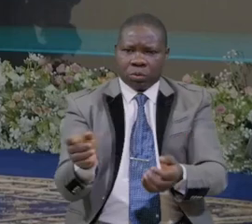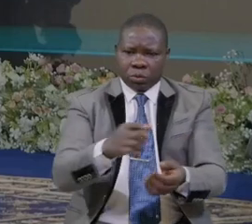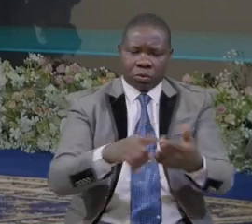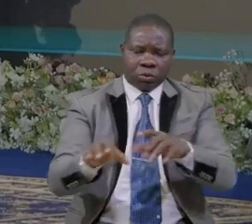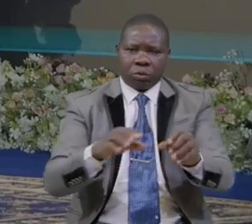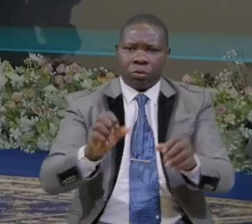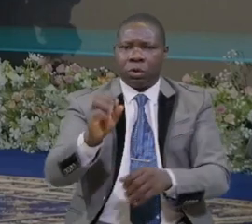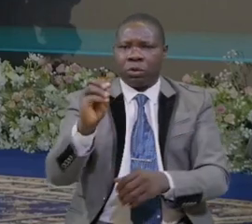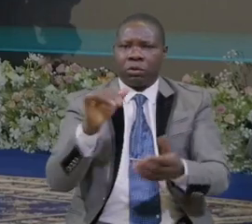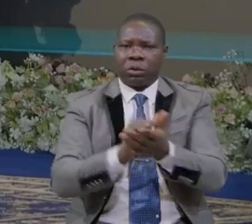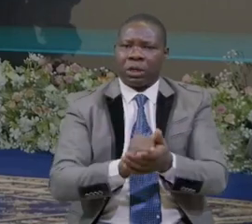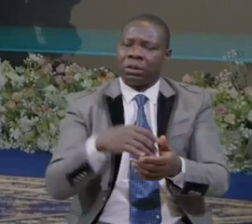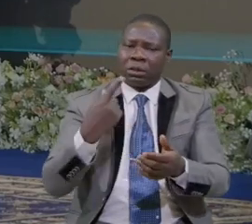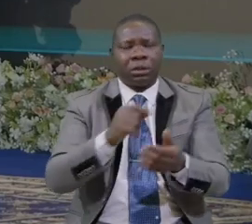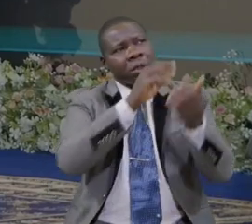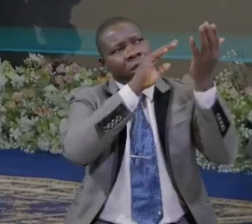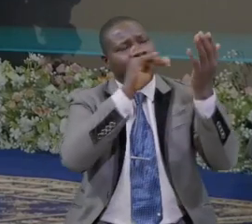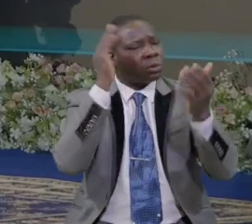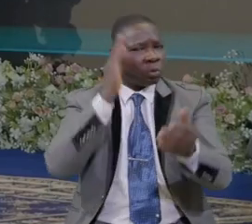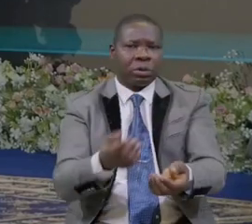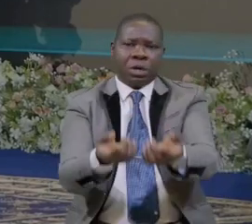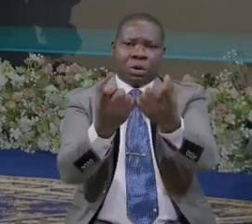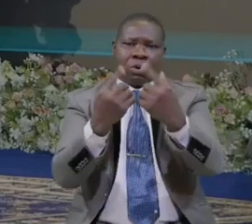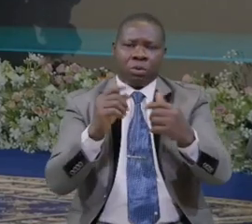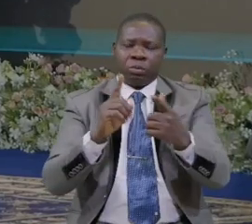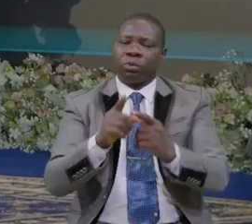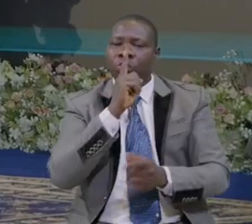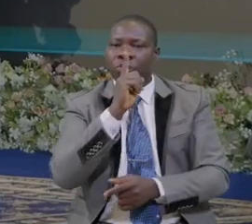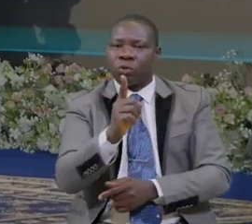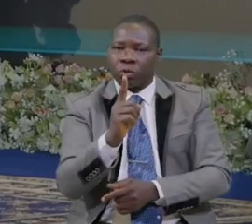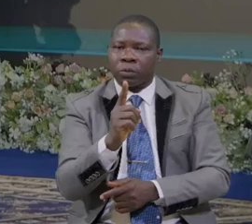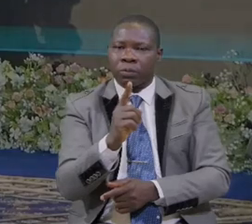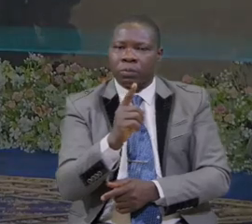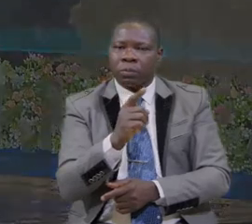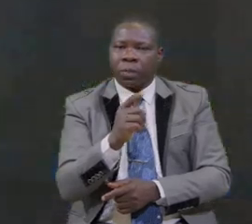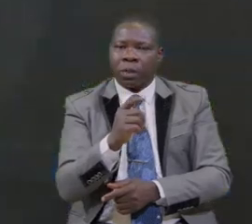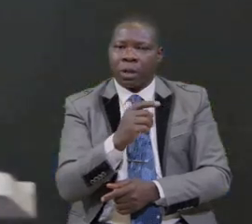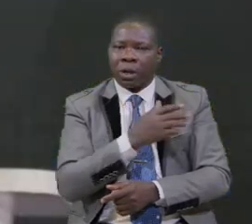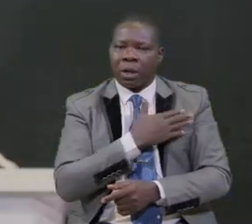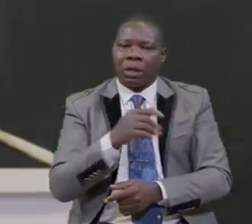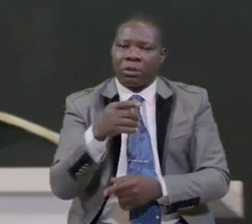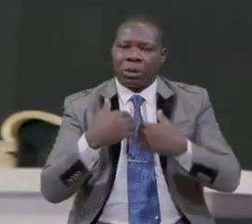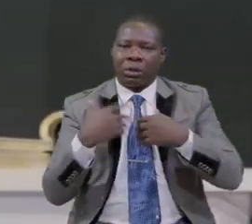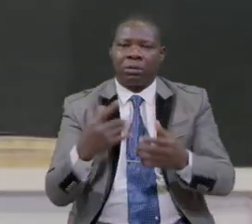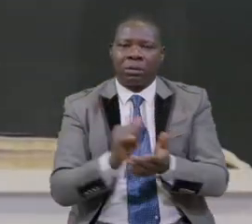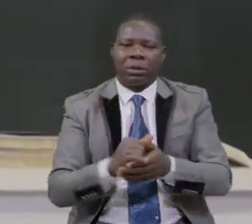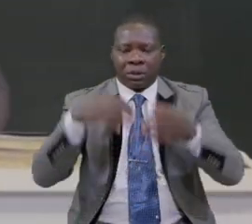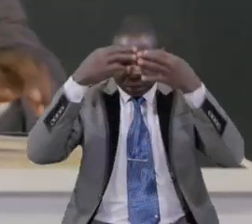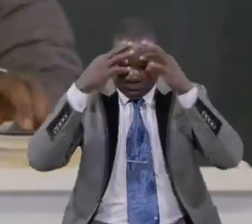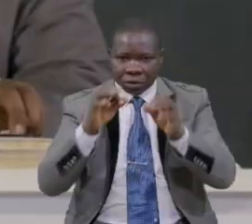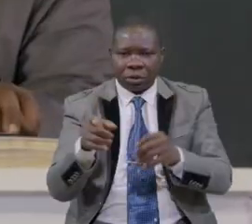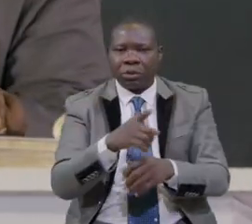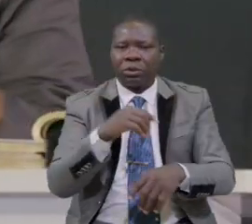que l'espérance devienne une réalité à la réalisation, vous ne pouvez pas